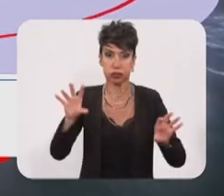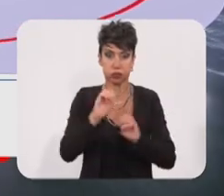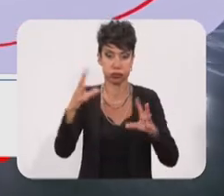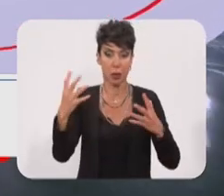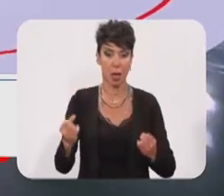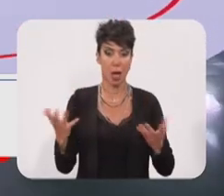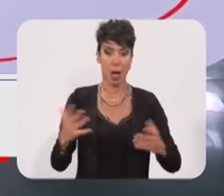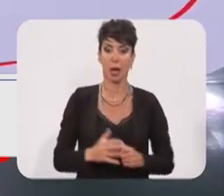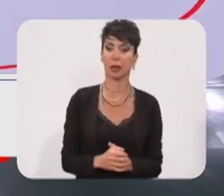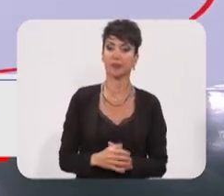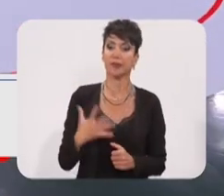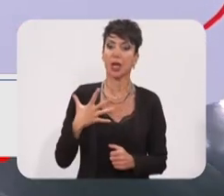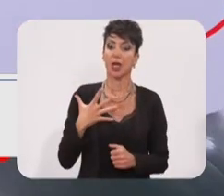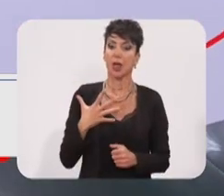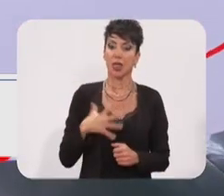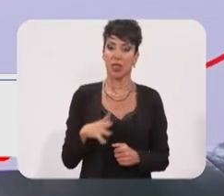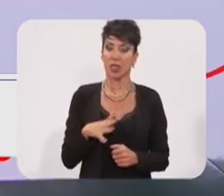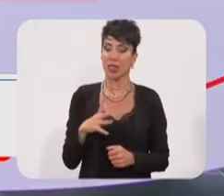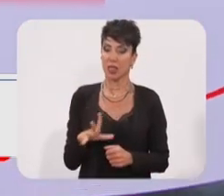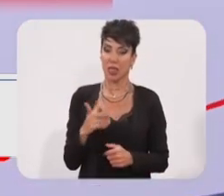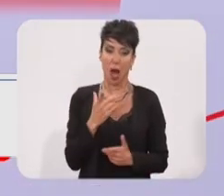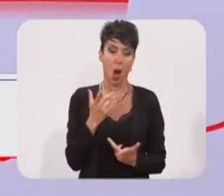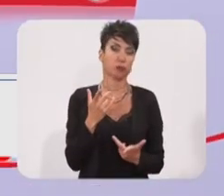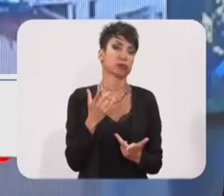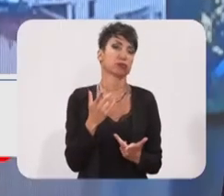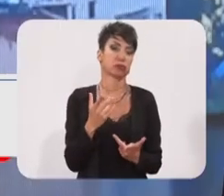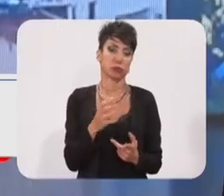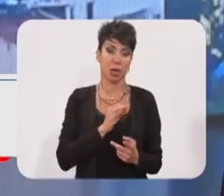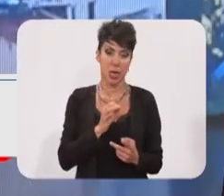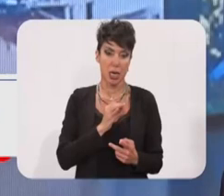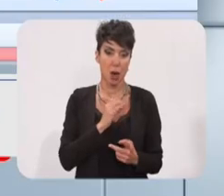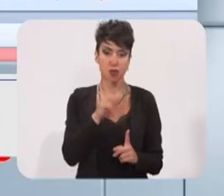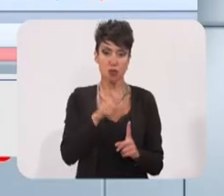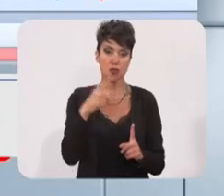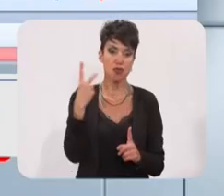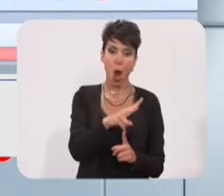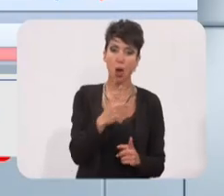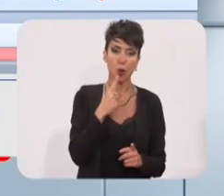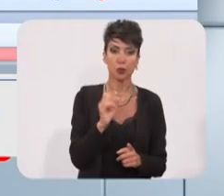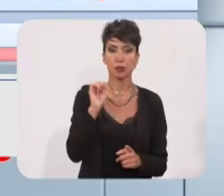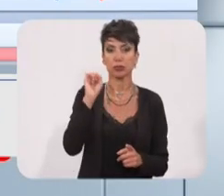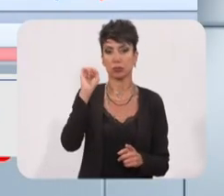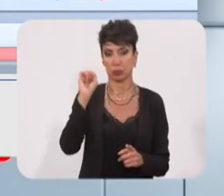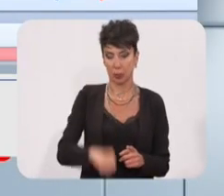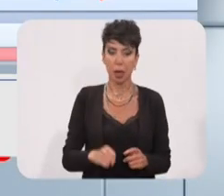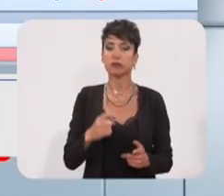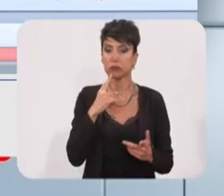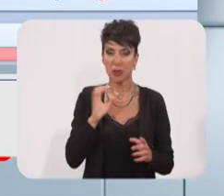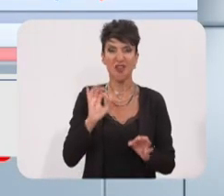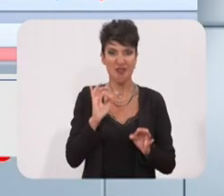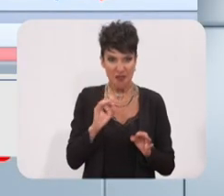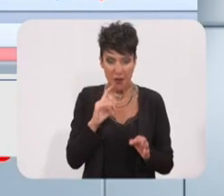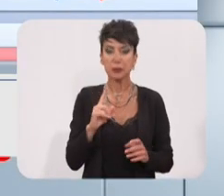Κύριε Παπαδόπουλο, το δικό σας σχόλιο. Αν επιβεβαιωθεί το exit poll, εκτός από κυβέρνηση την επόμενη